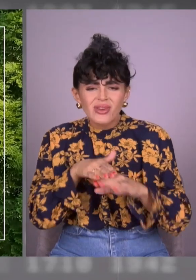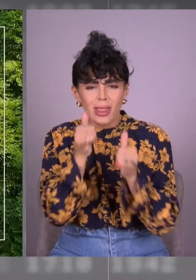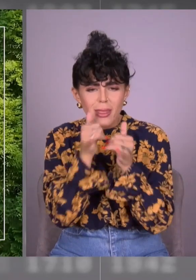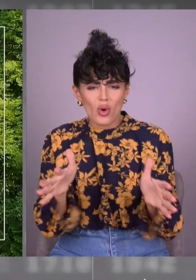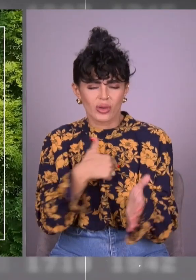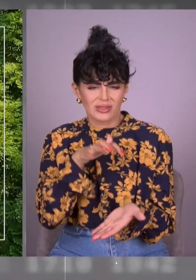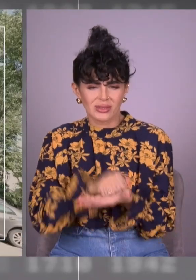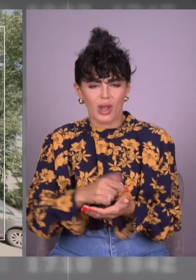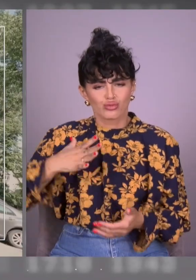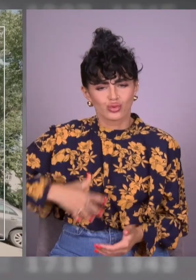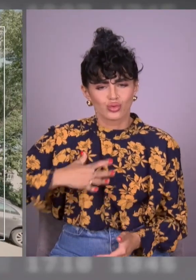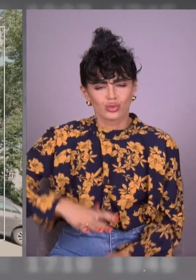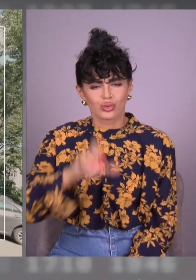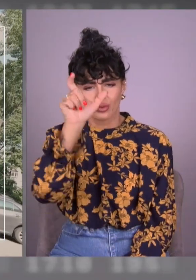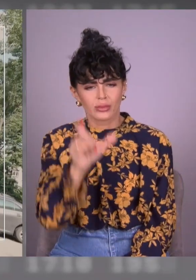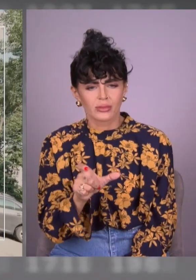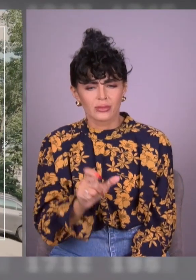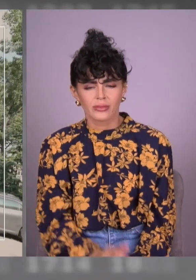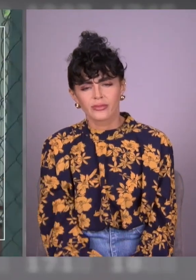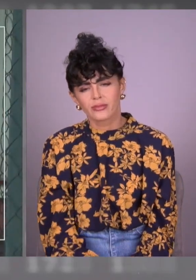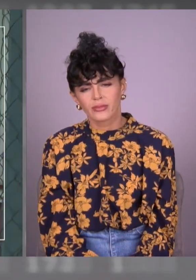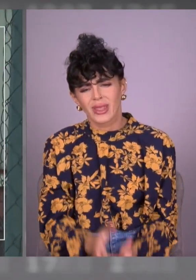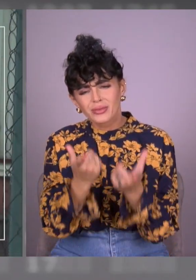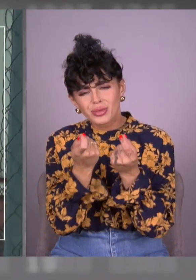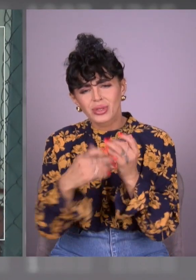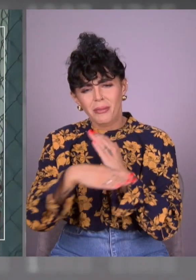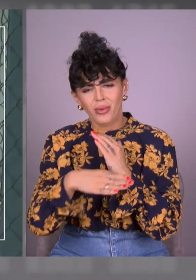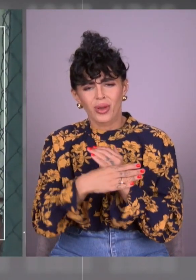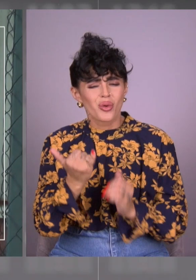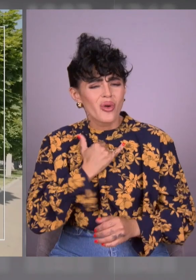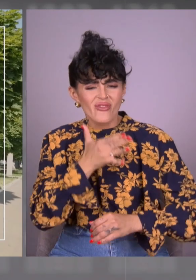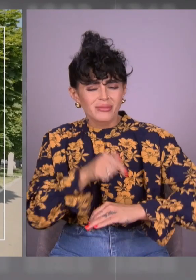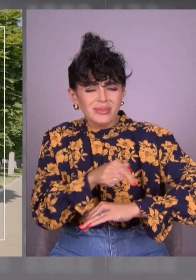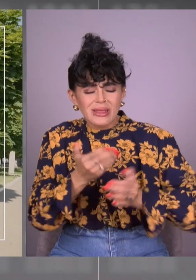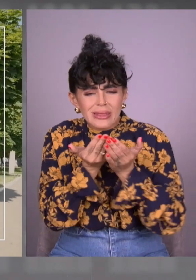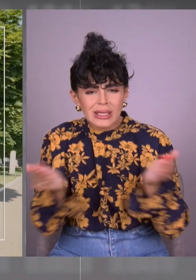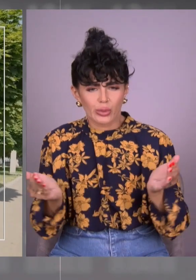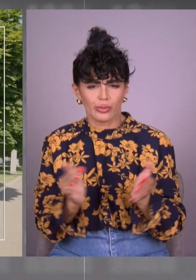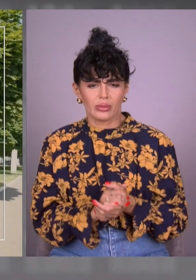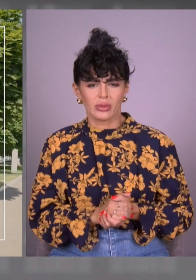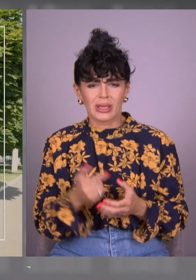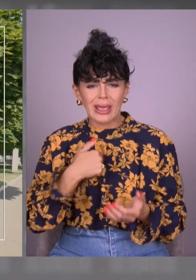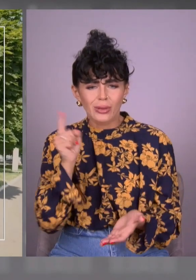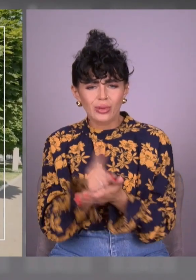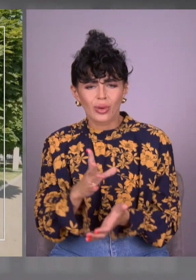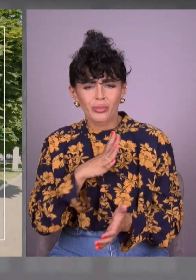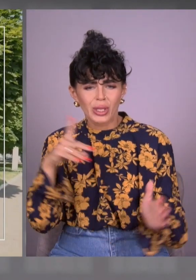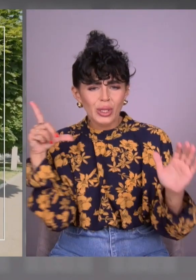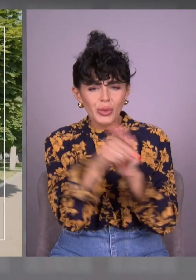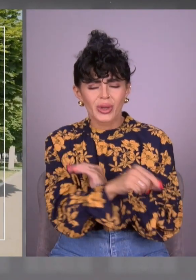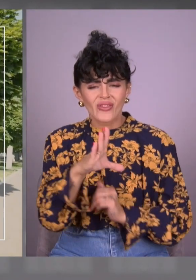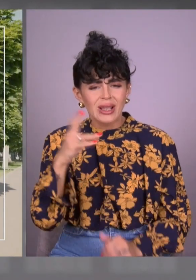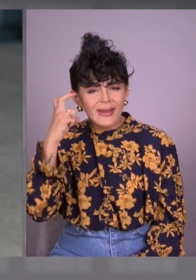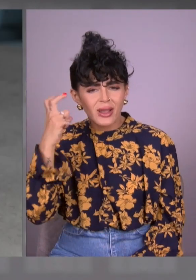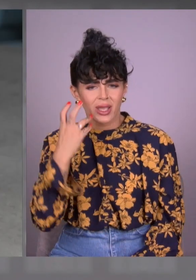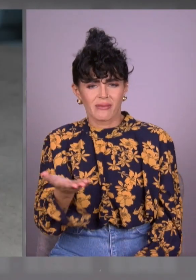чекаю людей. Поки чекаєте, може ви нас все ж таки виручите? У мене часу немає. Мене вже тут не повинно бути в цьому. Ви в Києві ж маєте бути,